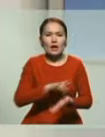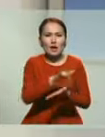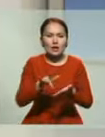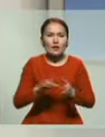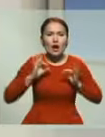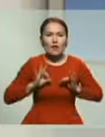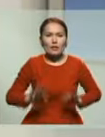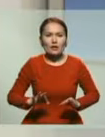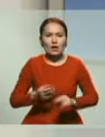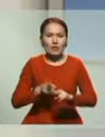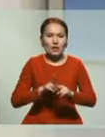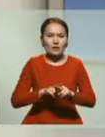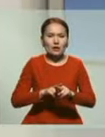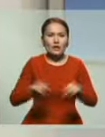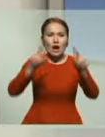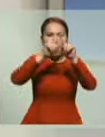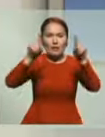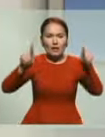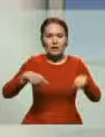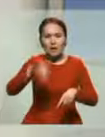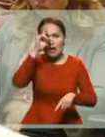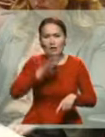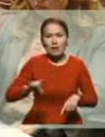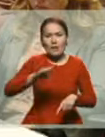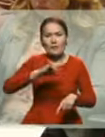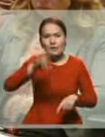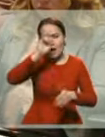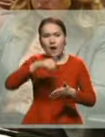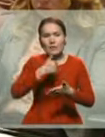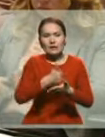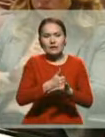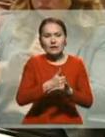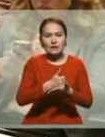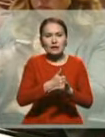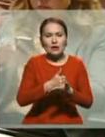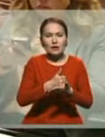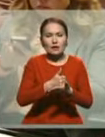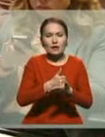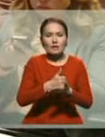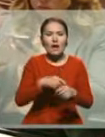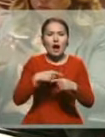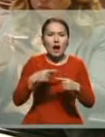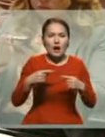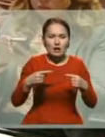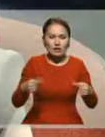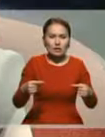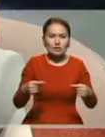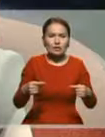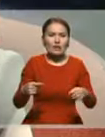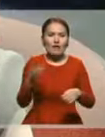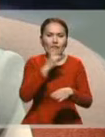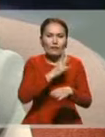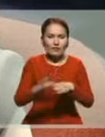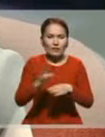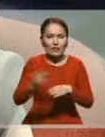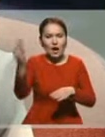тарапынан Фейсбуктегі өздерінің парақшаларында Қазақстан Республикасы президенттігіне кандидаттардың арнамысы мен қадір қасиетіне нұқсан келтіретін